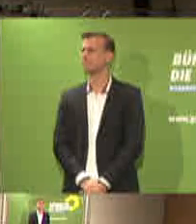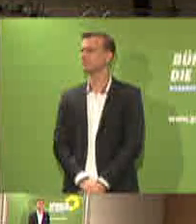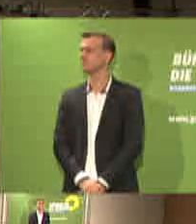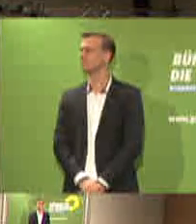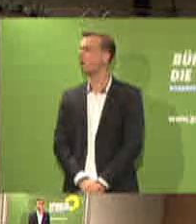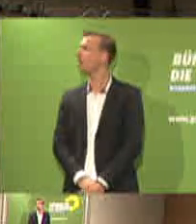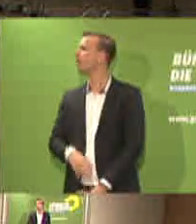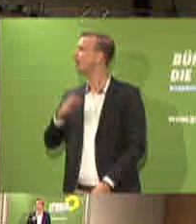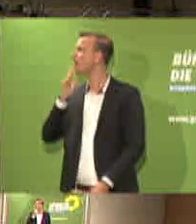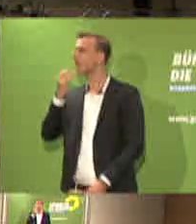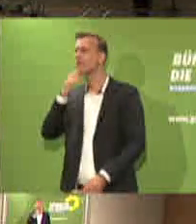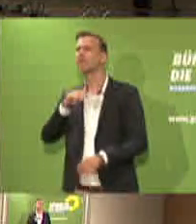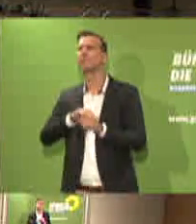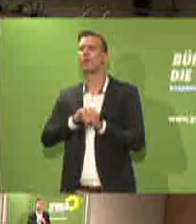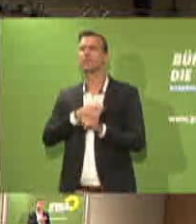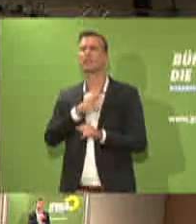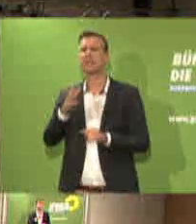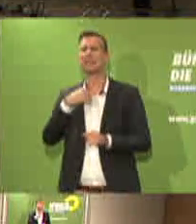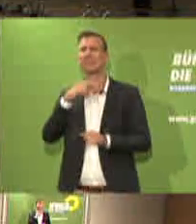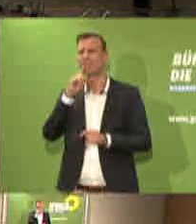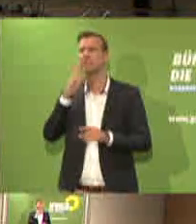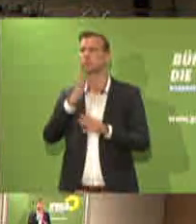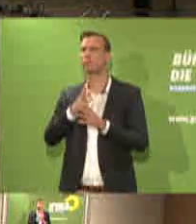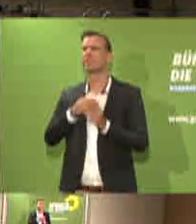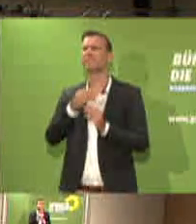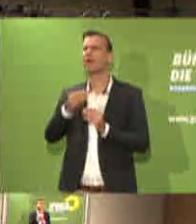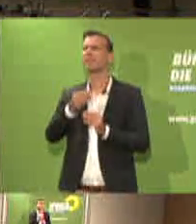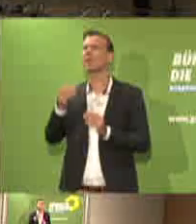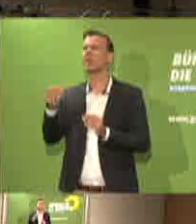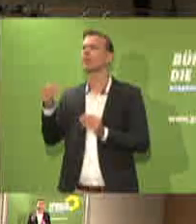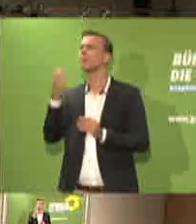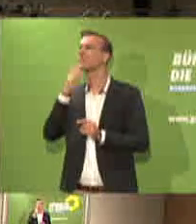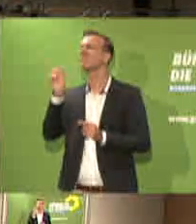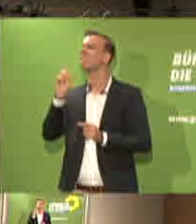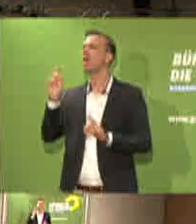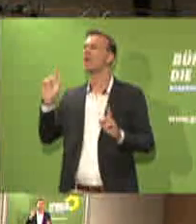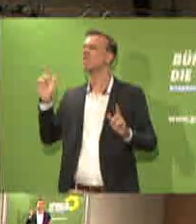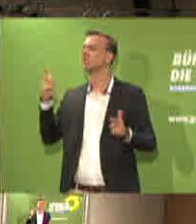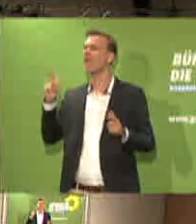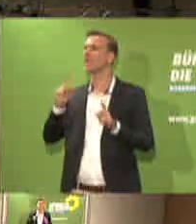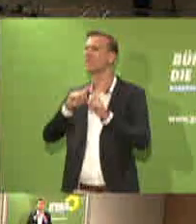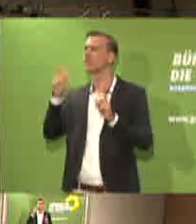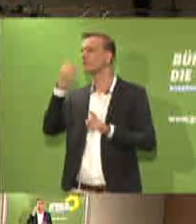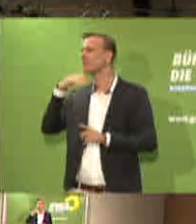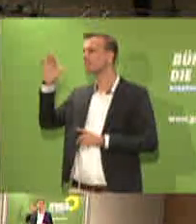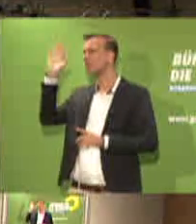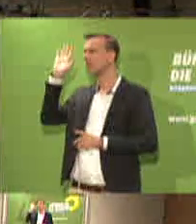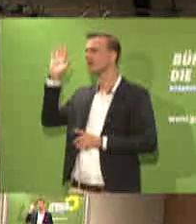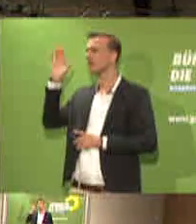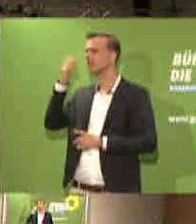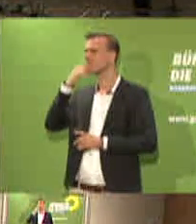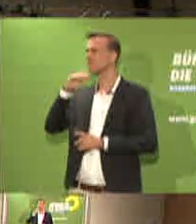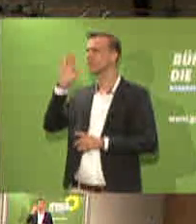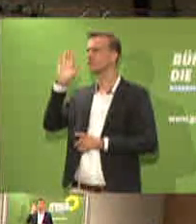So, liebe Freundinnen und Freunde, ich weiß, dass jetzt schon verteilt wird. Kann mal jemand irgendwie winken, wer noch keinen Stimmzettel hat vielleicht?